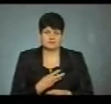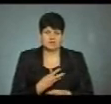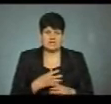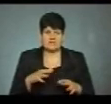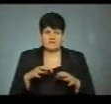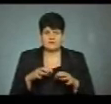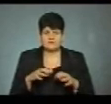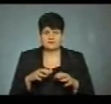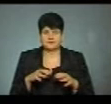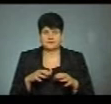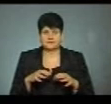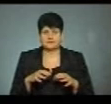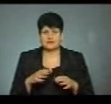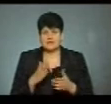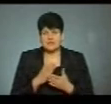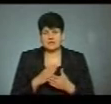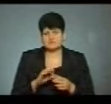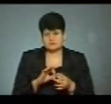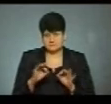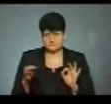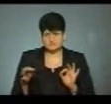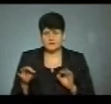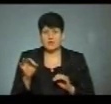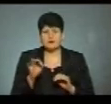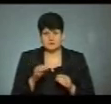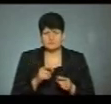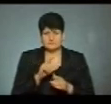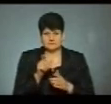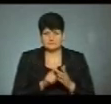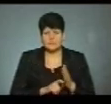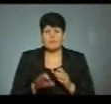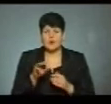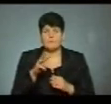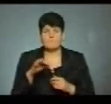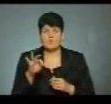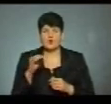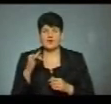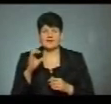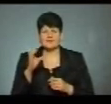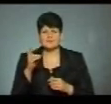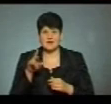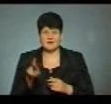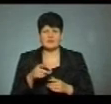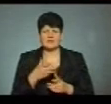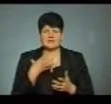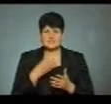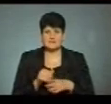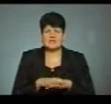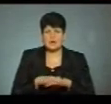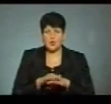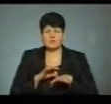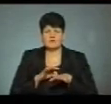нашої української. Є така притча про Мойсея і 40 років, як він водив свій народ по пустині. Він міг навпоперек через